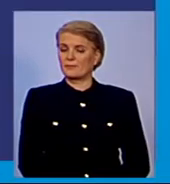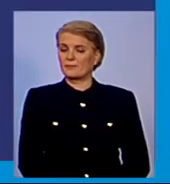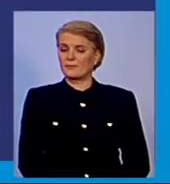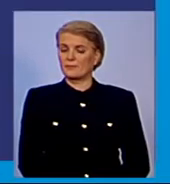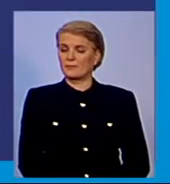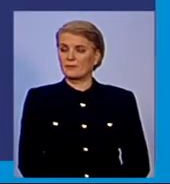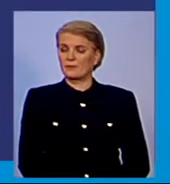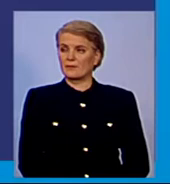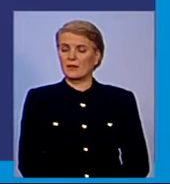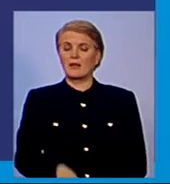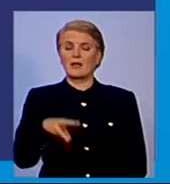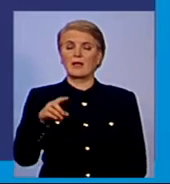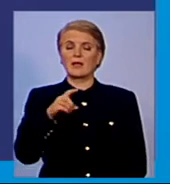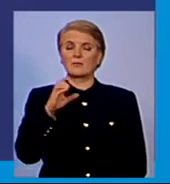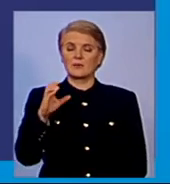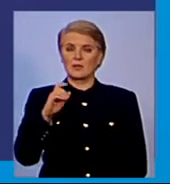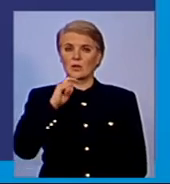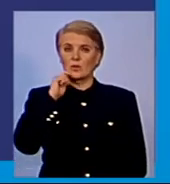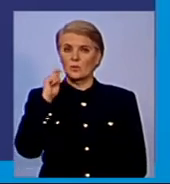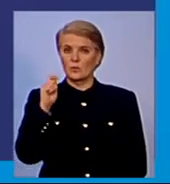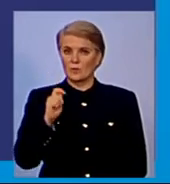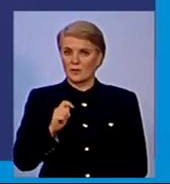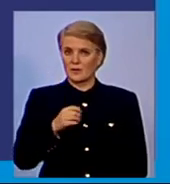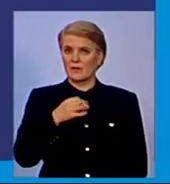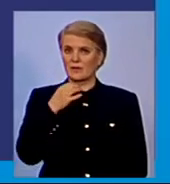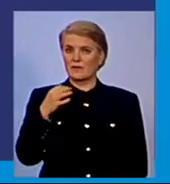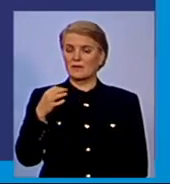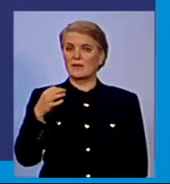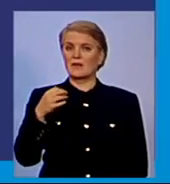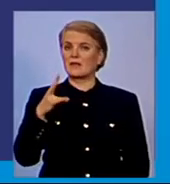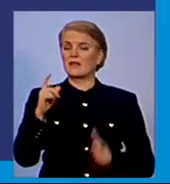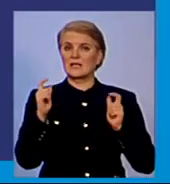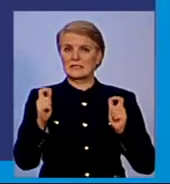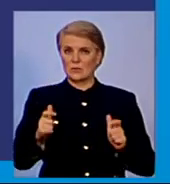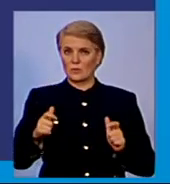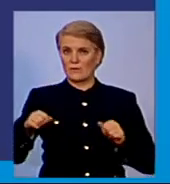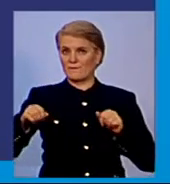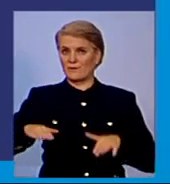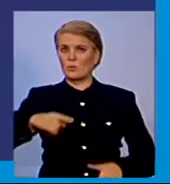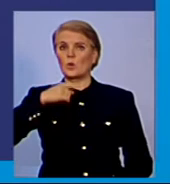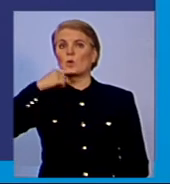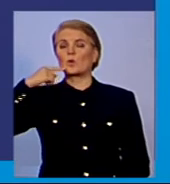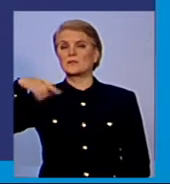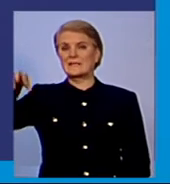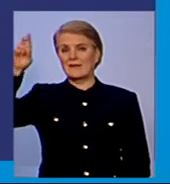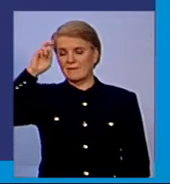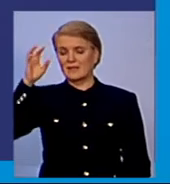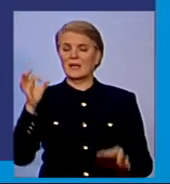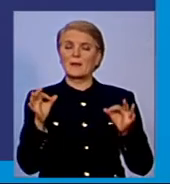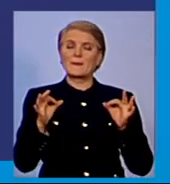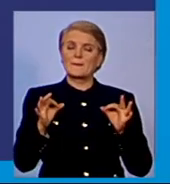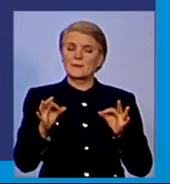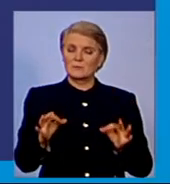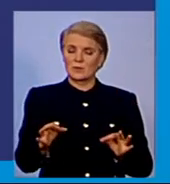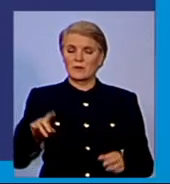МЗС України безперечно висловлює рішучий протест Російської Федерації з незаконним вироком журналісту Романа Сущенко. Ми безперечно, перш за все, вимагаємо